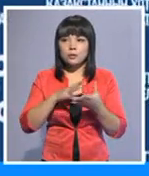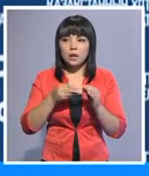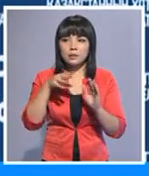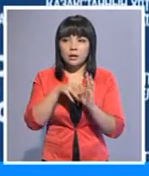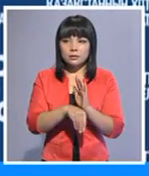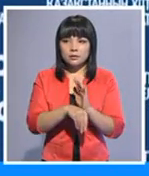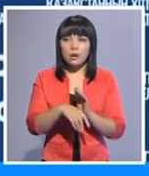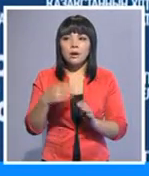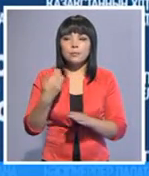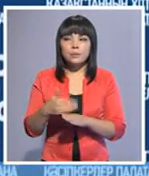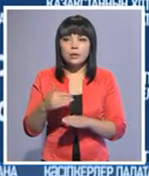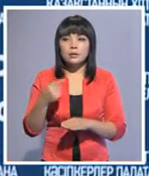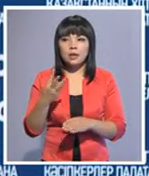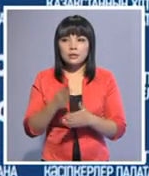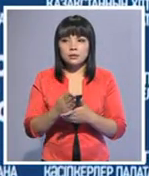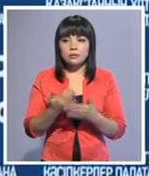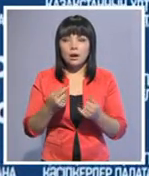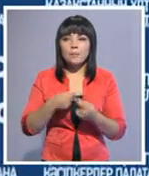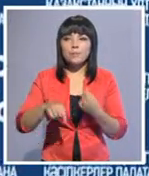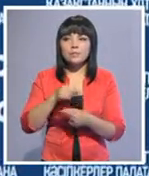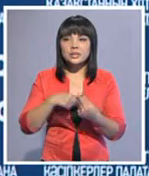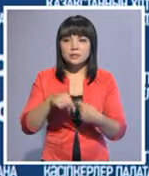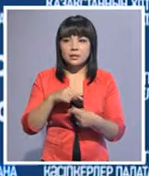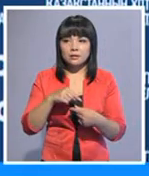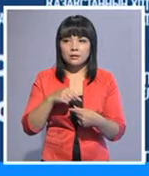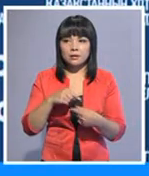біраз осы қазіргі таңда мынау бизнеске